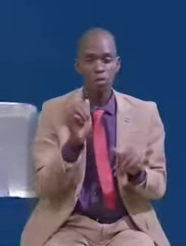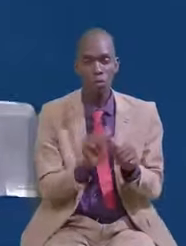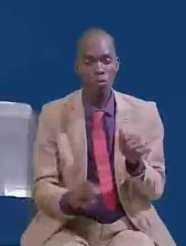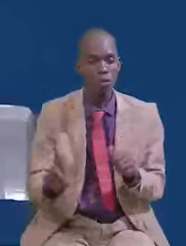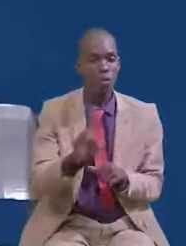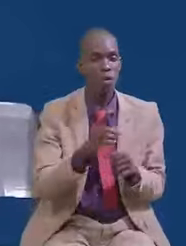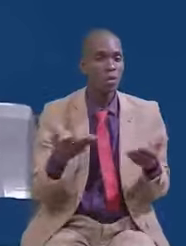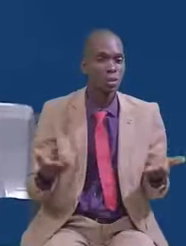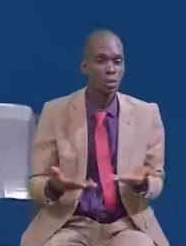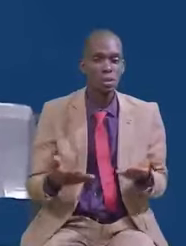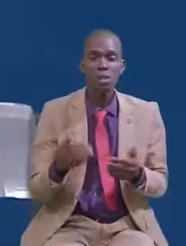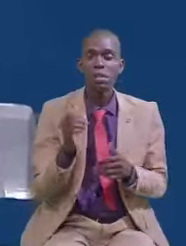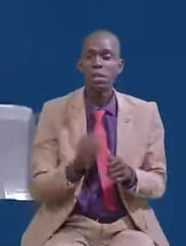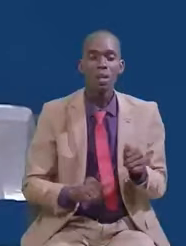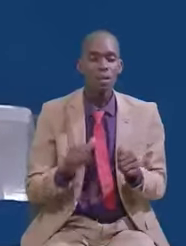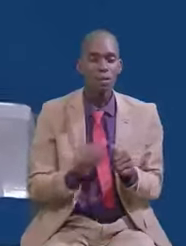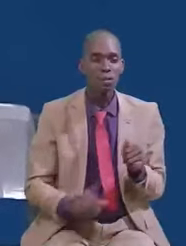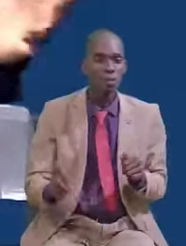tout individu ici